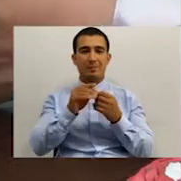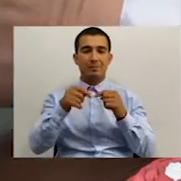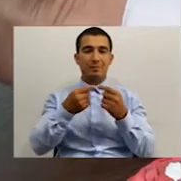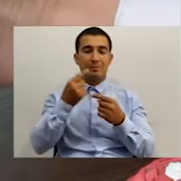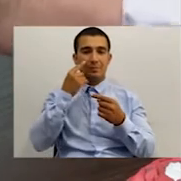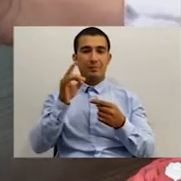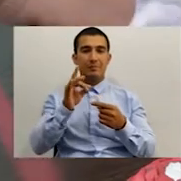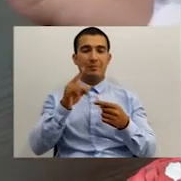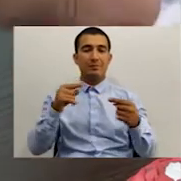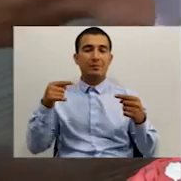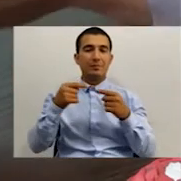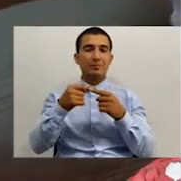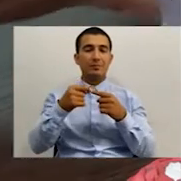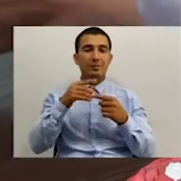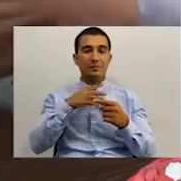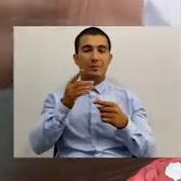өрмешкен жөйі көрімейді ұнақа.